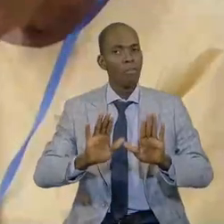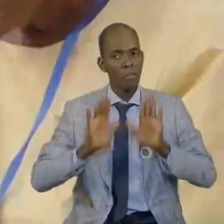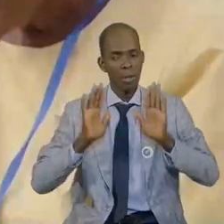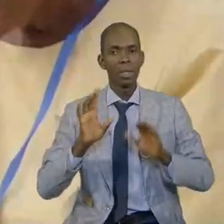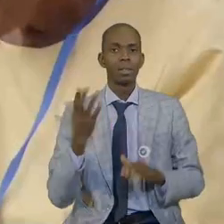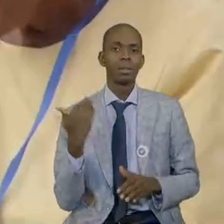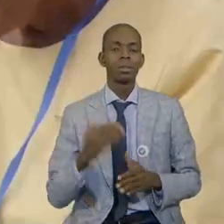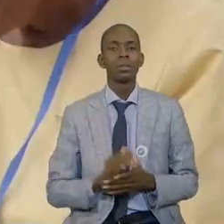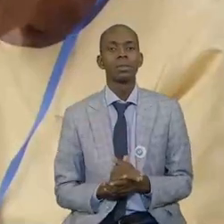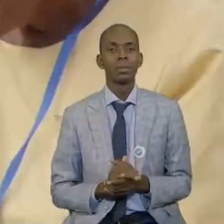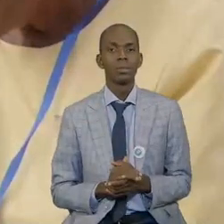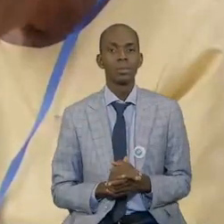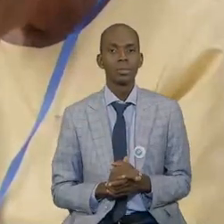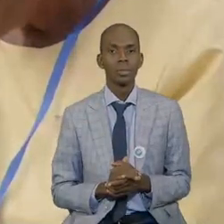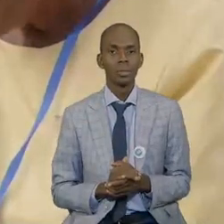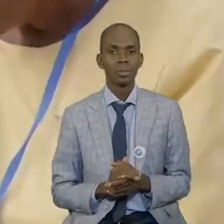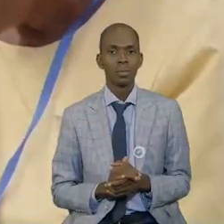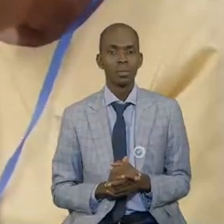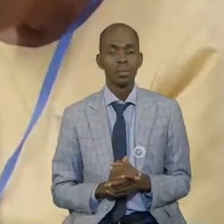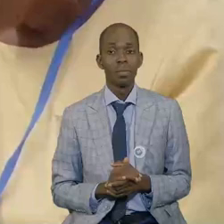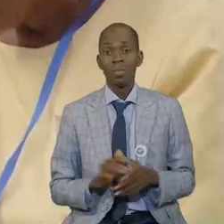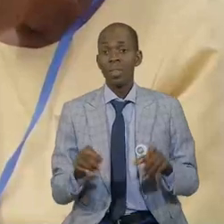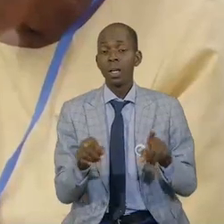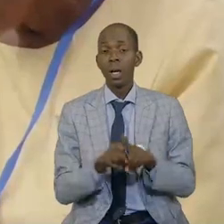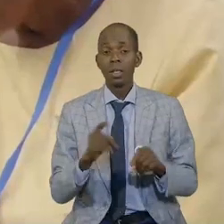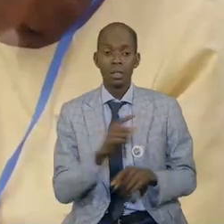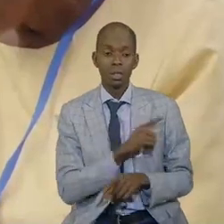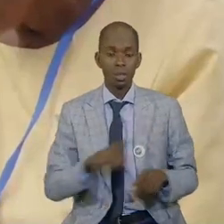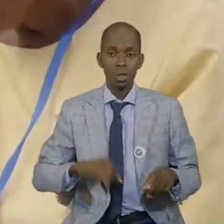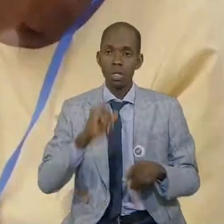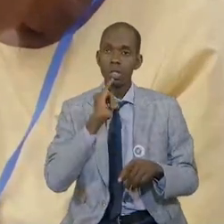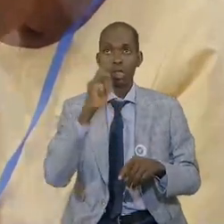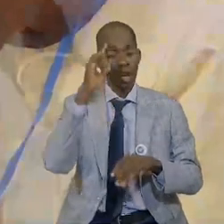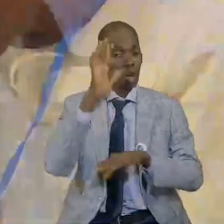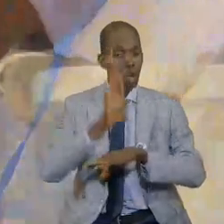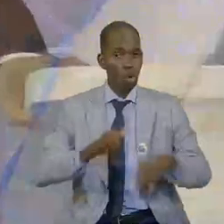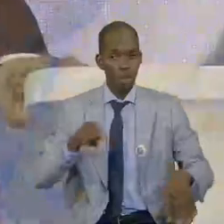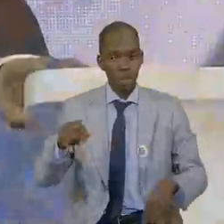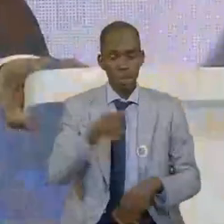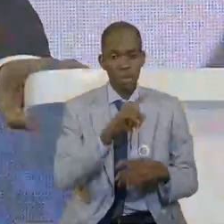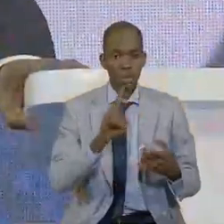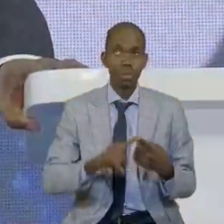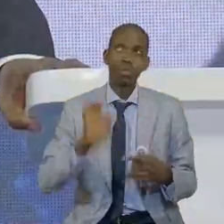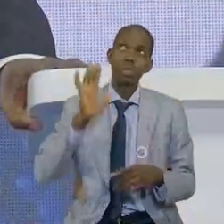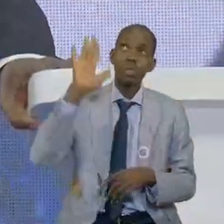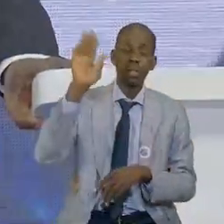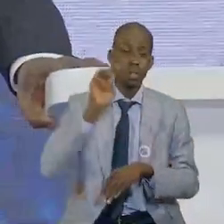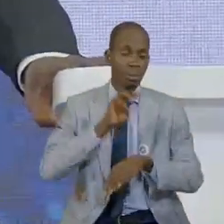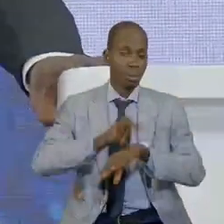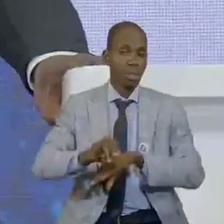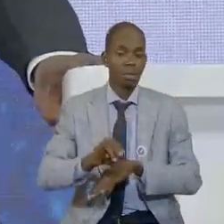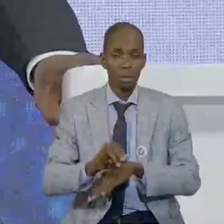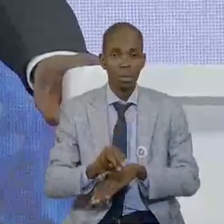ne peux pas quitter ma zone de confort. Il avait peur. The Lord is calling you to a new ministry. Comme le Seigneur t'appelle à un nouveau ministère. A